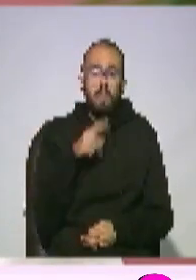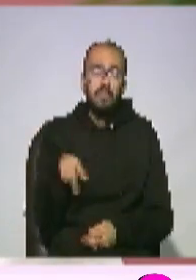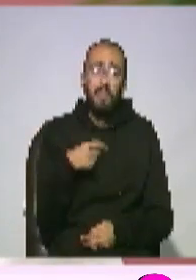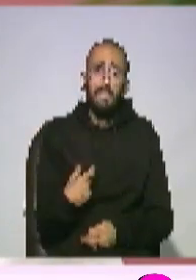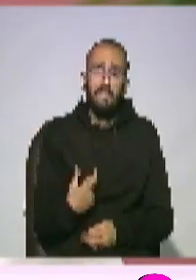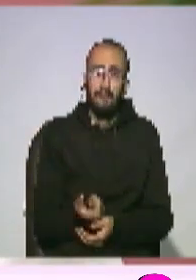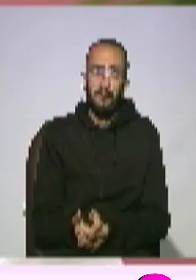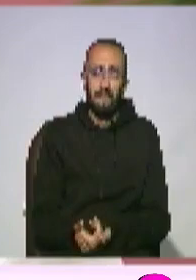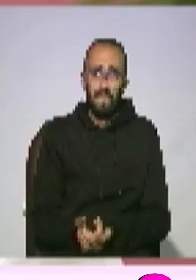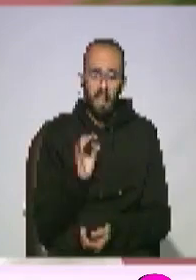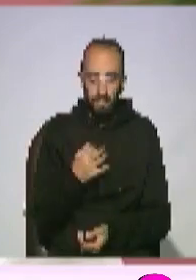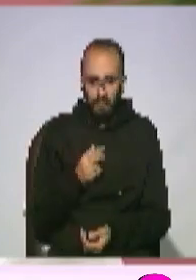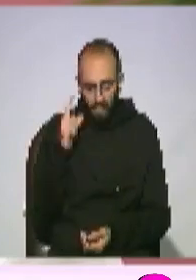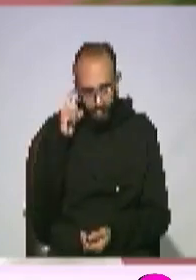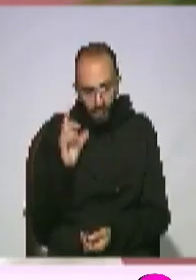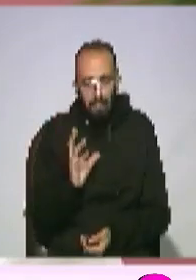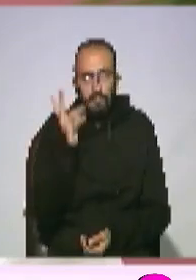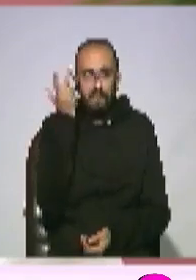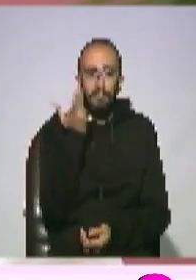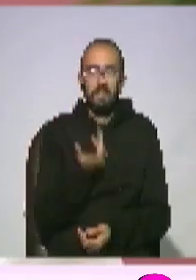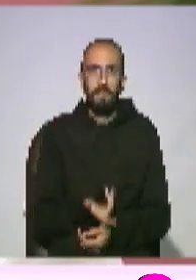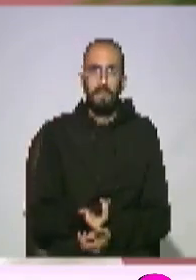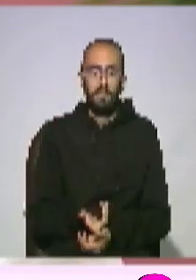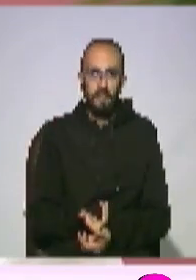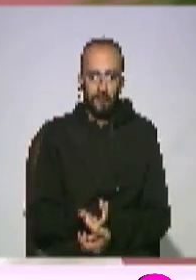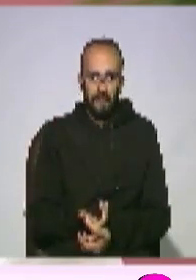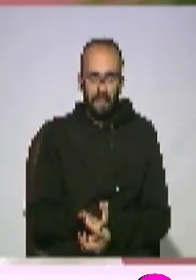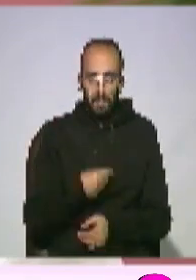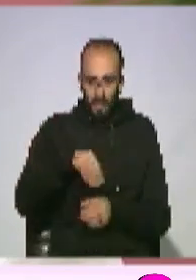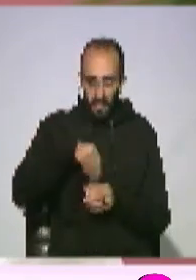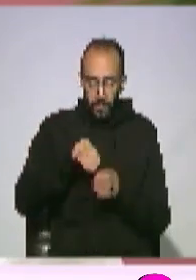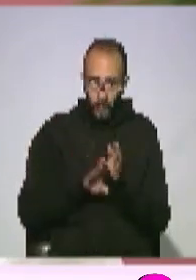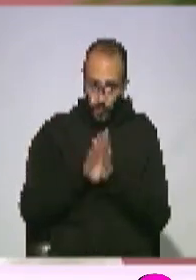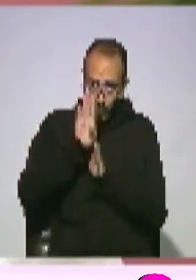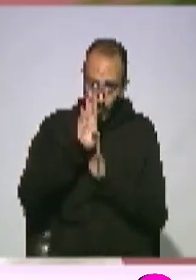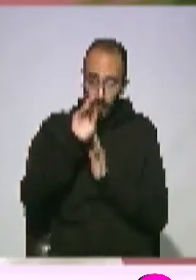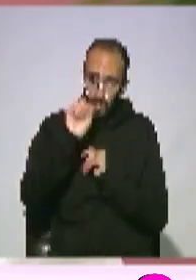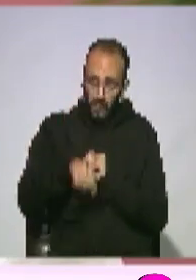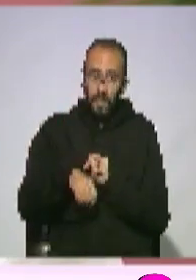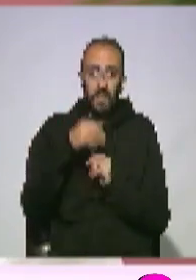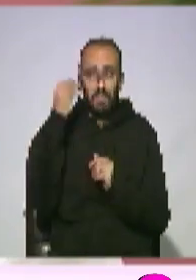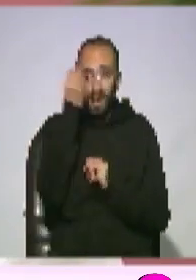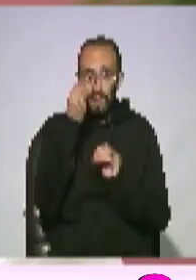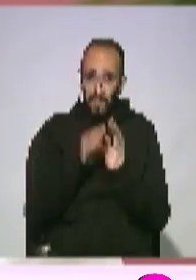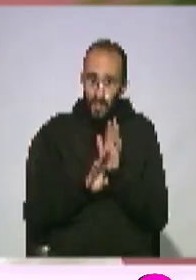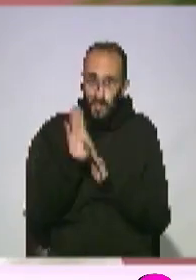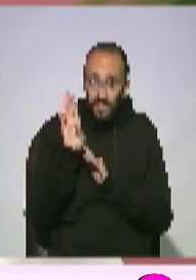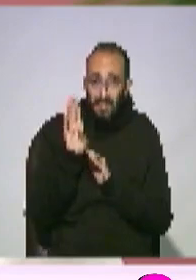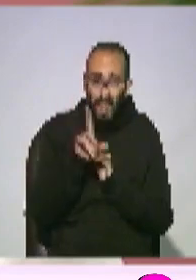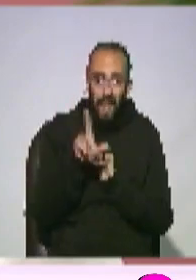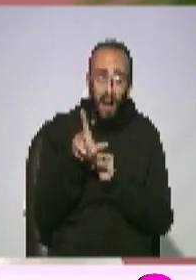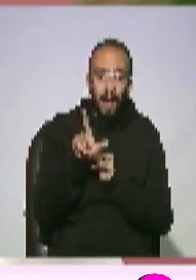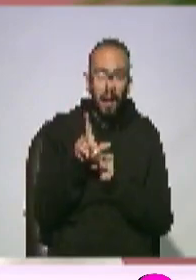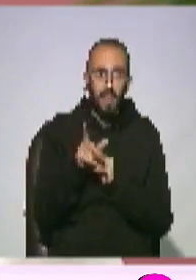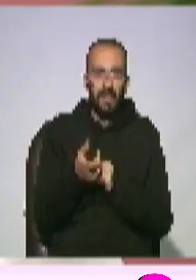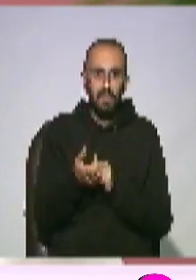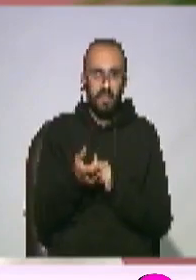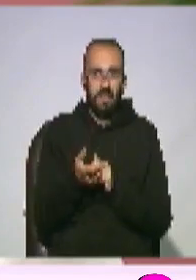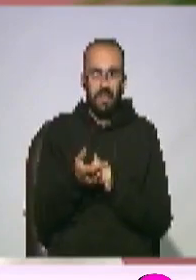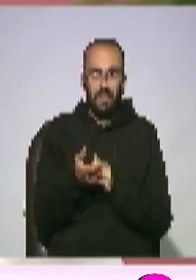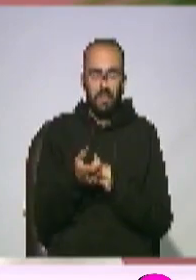وعي، لازم اطور وعي زي ما بيطوروا وعيهم في الطهي، زي ما بيطوروا وعيهم في الميك اب، زي ما بيطوروا وعيهم